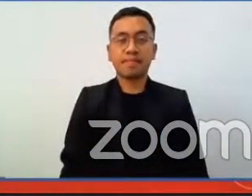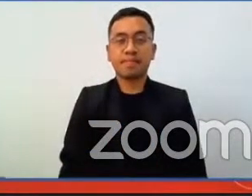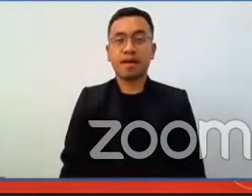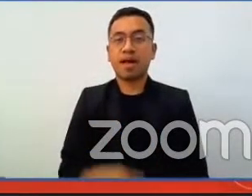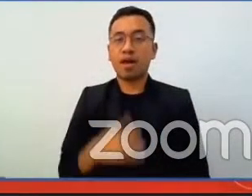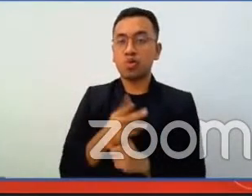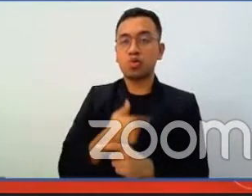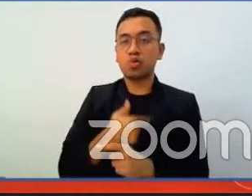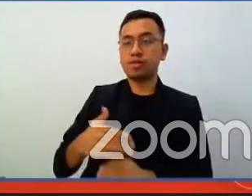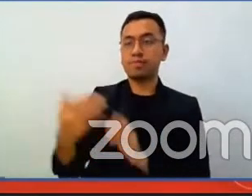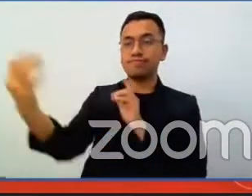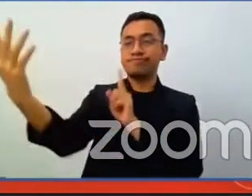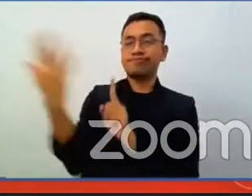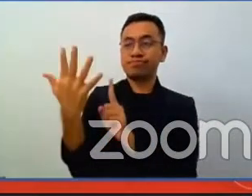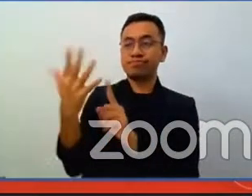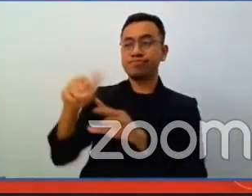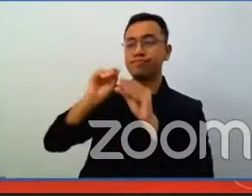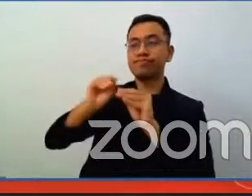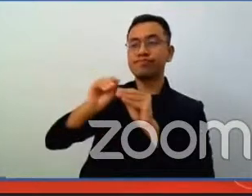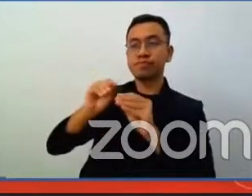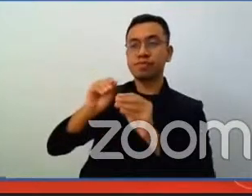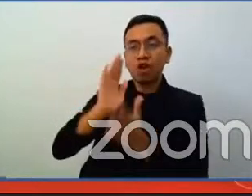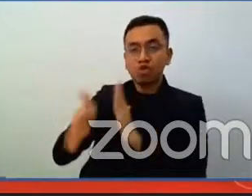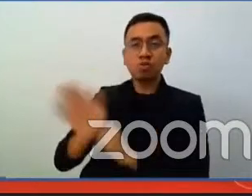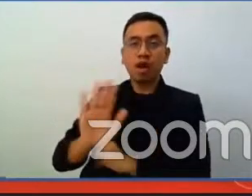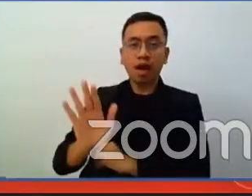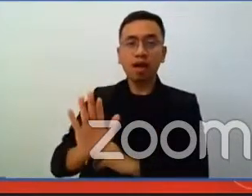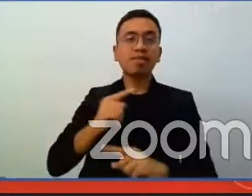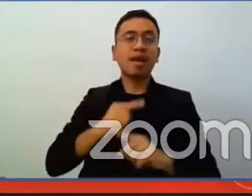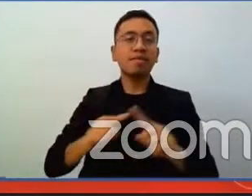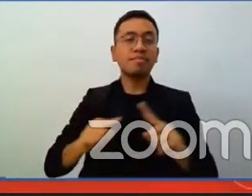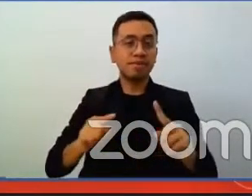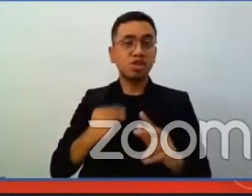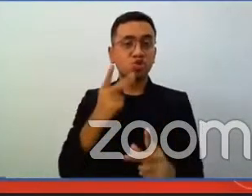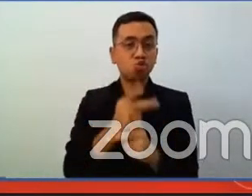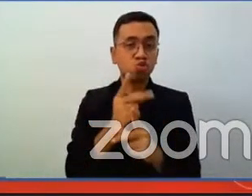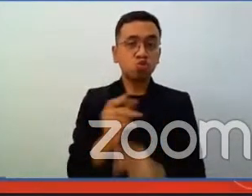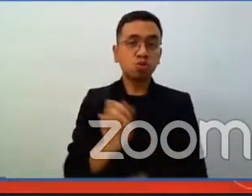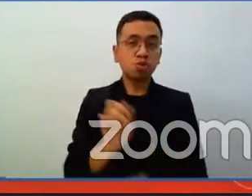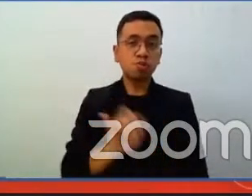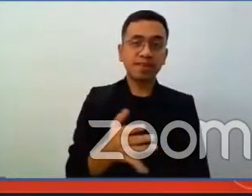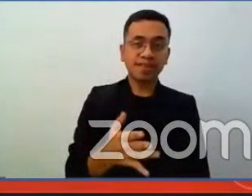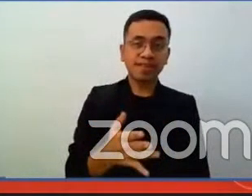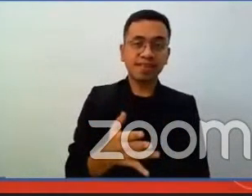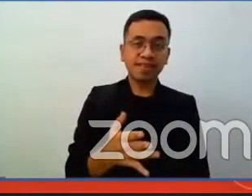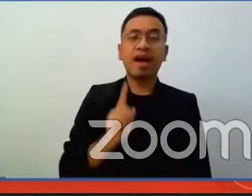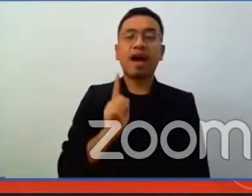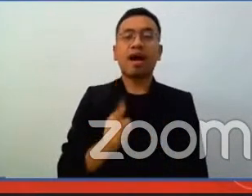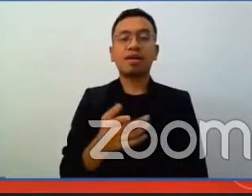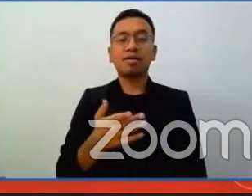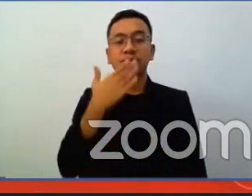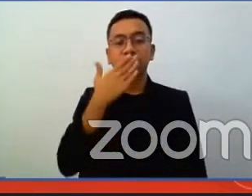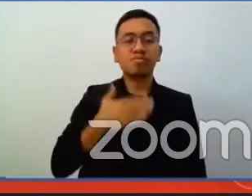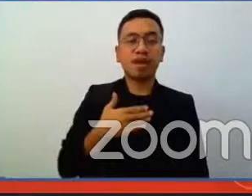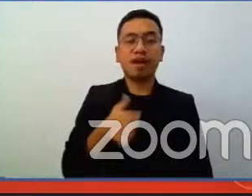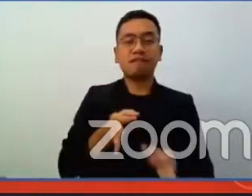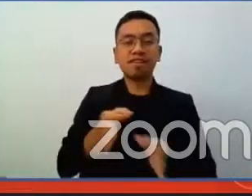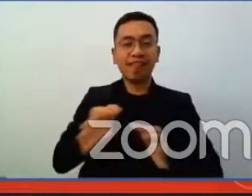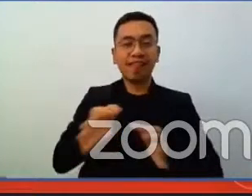kita langsung, berinteraksi dengan langsung, tapi dia harus menjadi penyedia scaffolding, penyedia